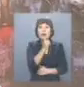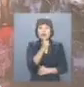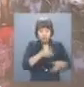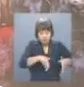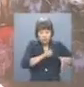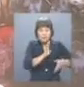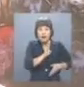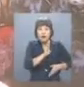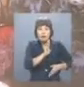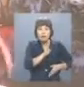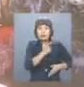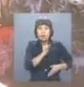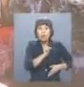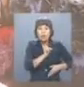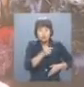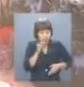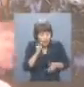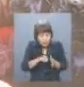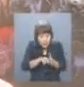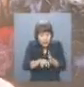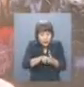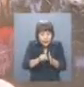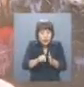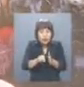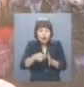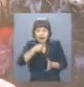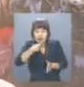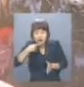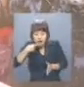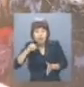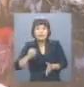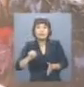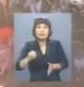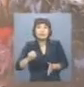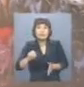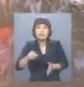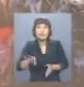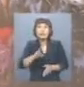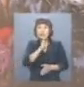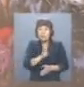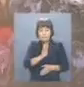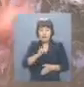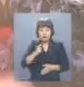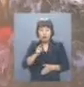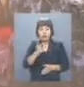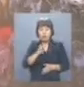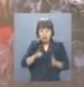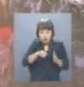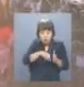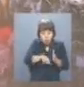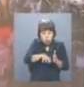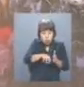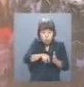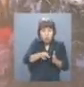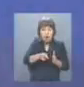ะลอน้ำเอาไว้ค่อยๆปล่อยลงมาน้ำตรงนี้แห้งครับแต่ถ้าปล่อยลงมาพวบภาพเลยทีเดียวไม่กั้นไว้ผมคิดว่าก็จ